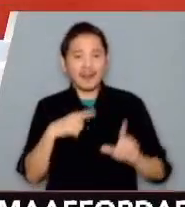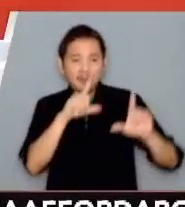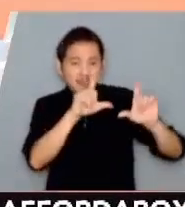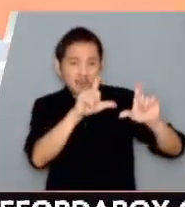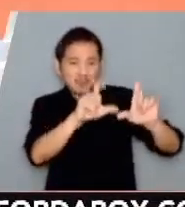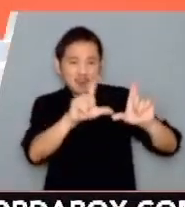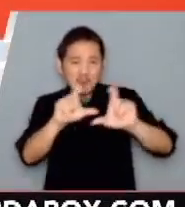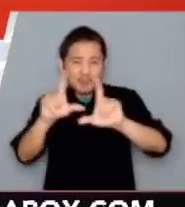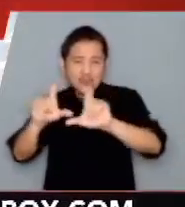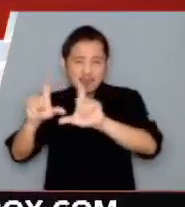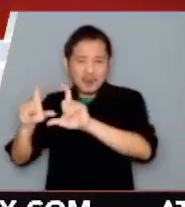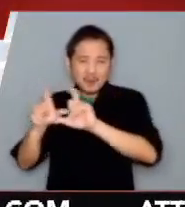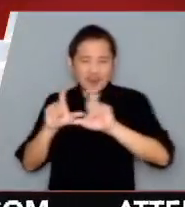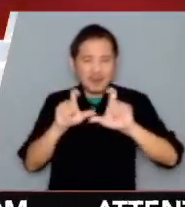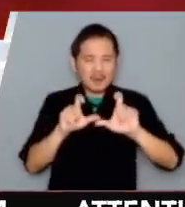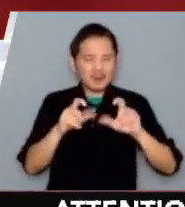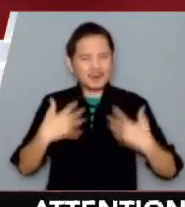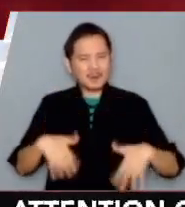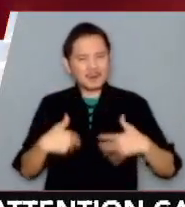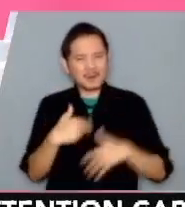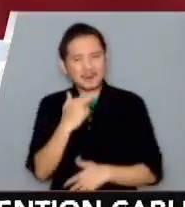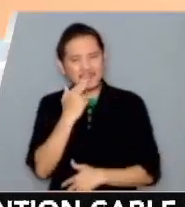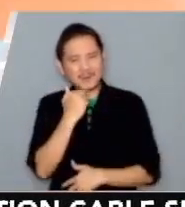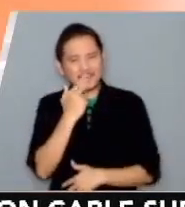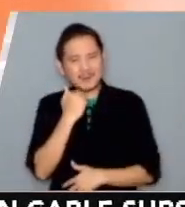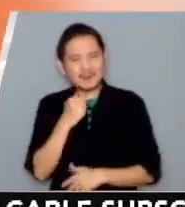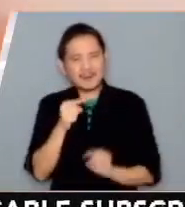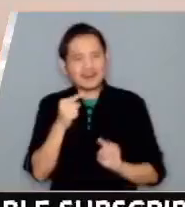Lou ang tila nanganak.